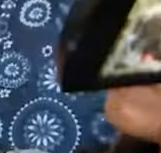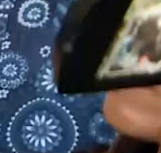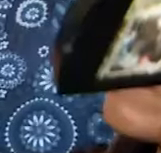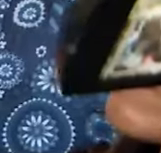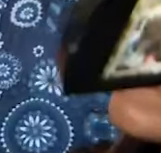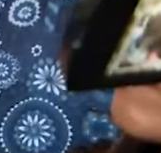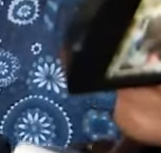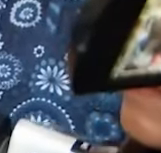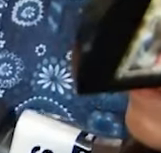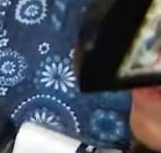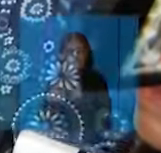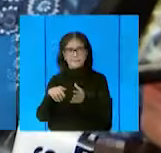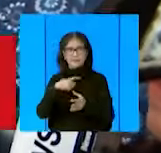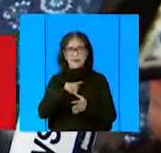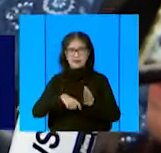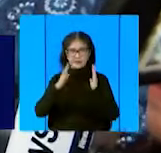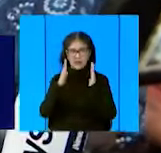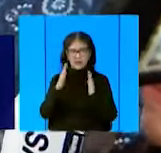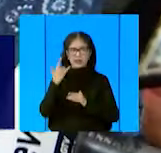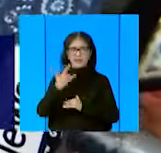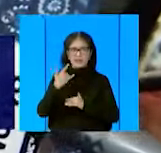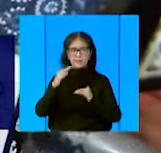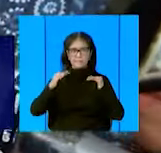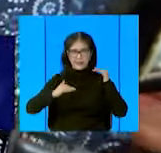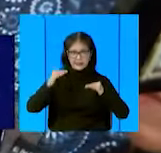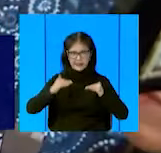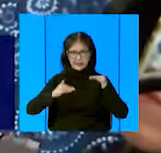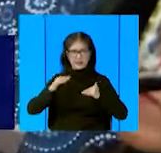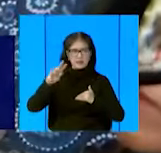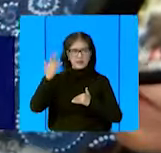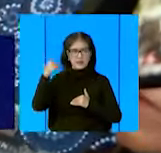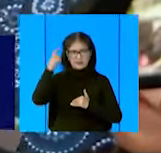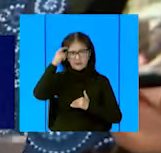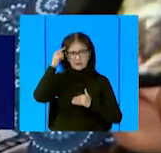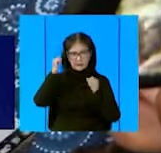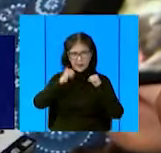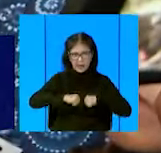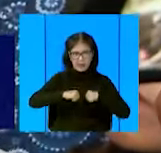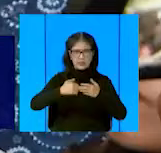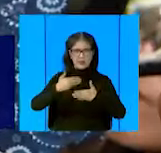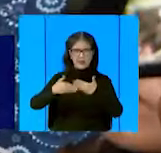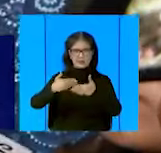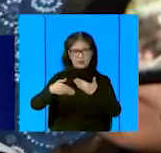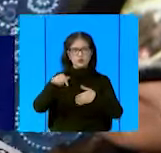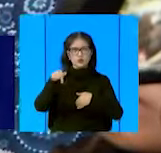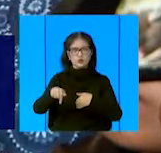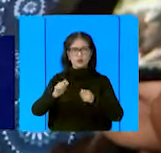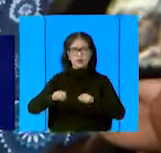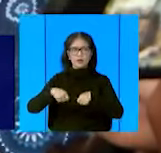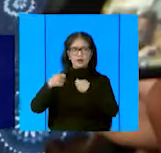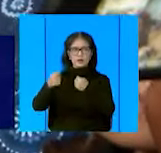banding. Kita tadi sudah sepakat bahwa akan pikir-pikir untuk mengambil langkah-langkah hukum lebih lanjut,